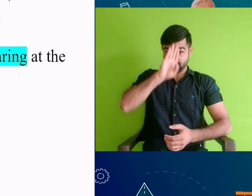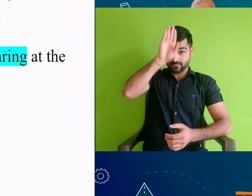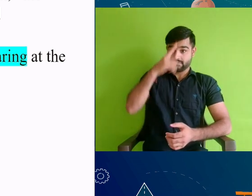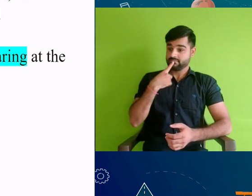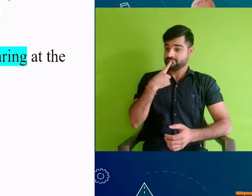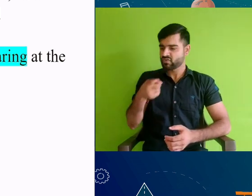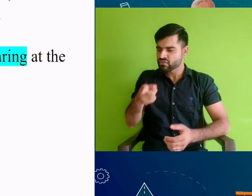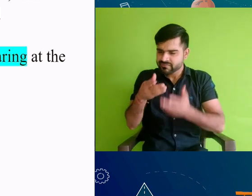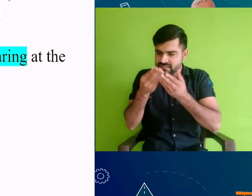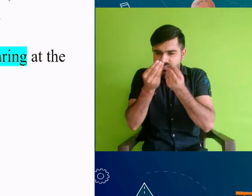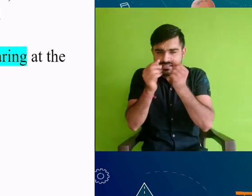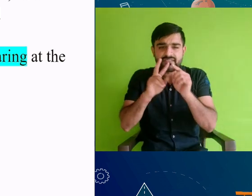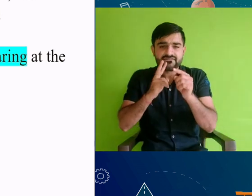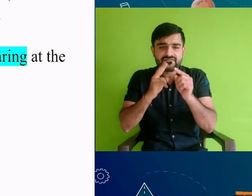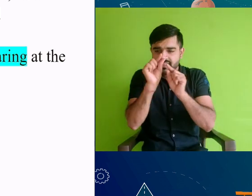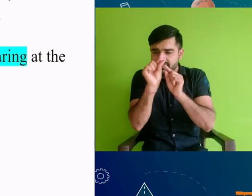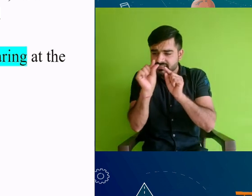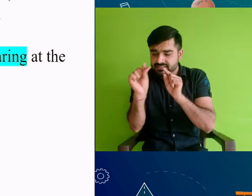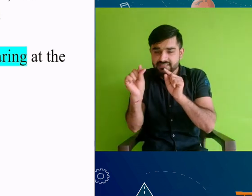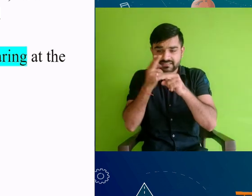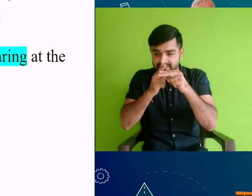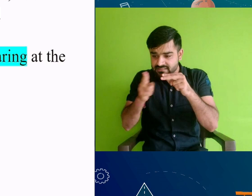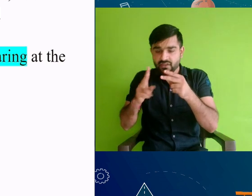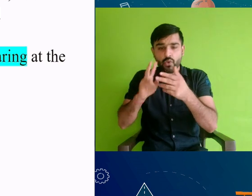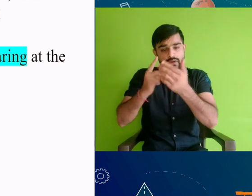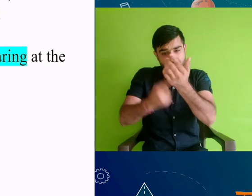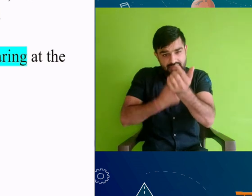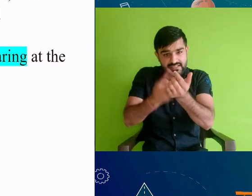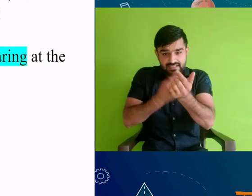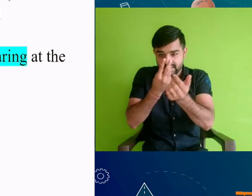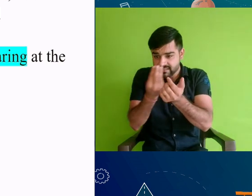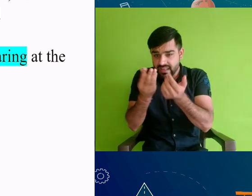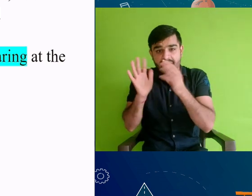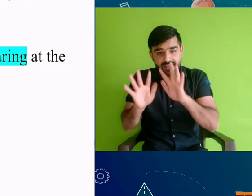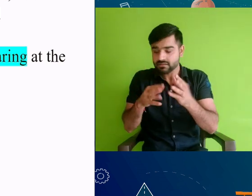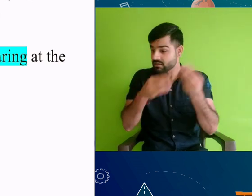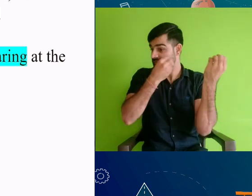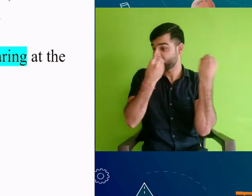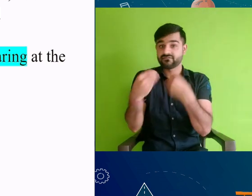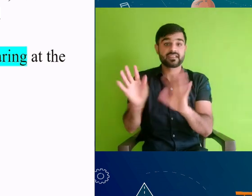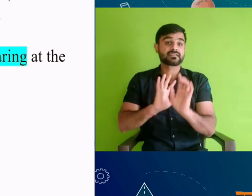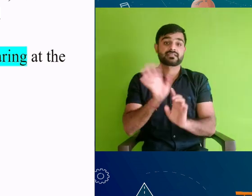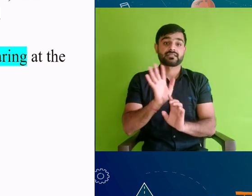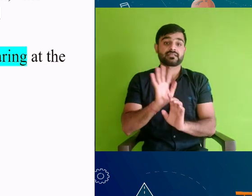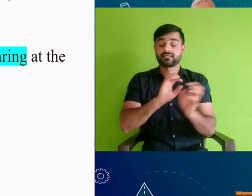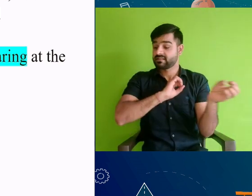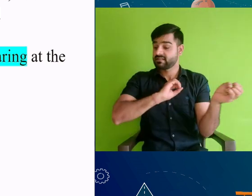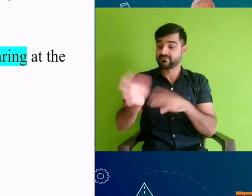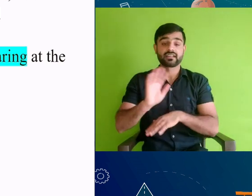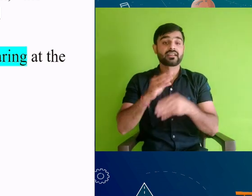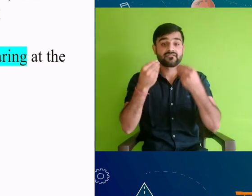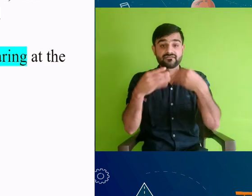छोटे जो सब्जियों के पीसेस हैं और छिलके हैं इनको तुम वेस्ट नहीं कर सकते, ये वेस्ट नहीं है वेजिटेबल्स